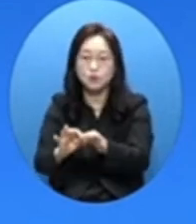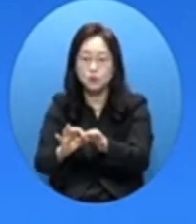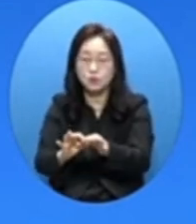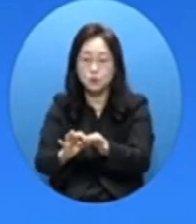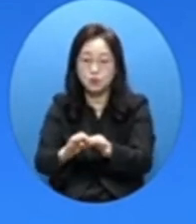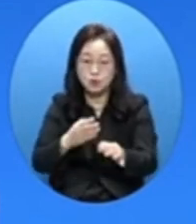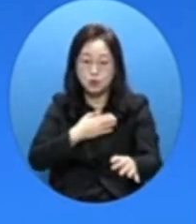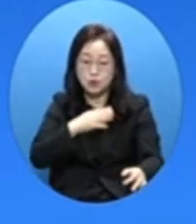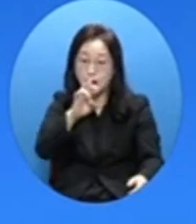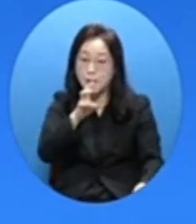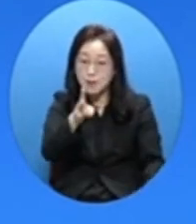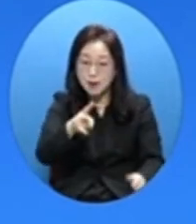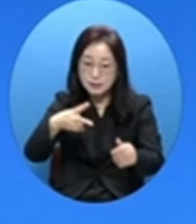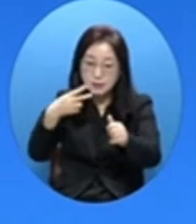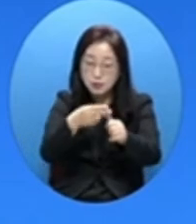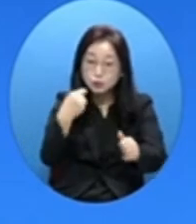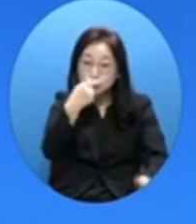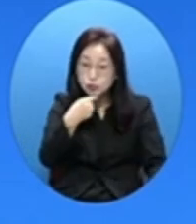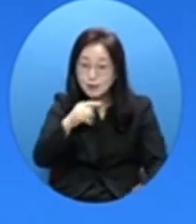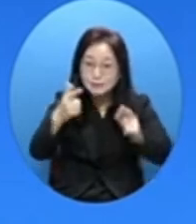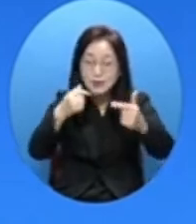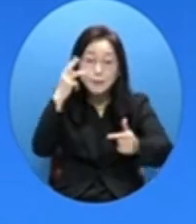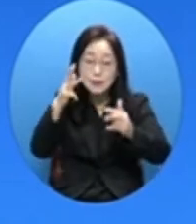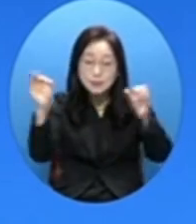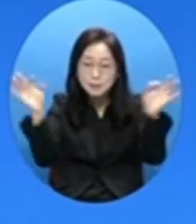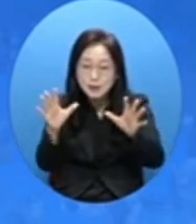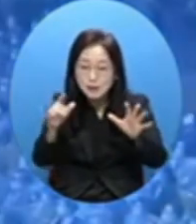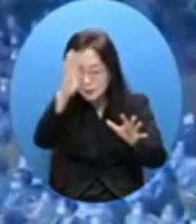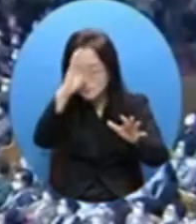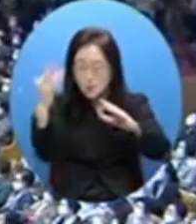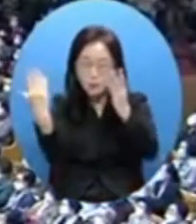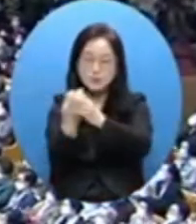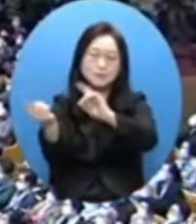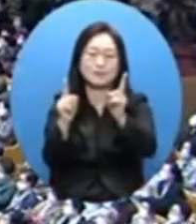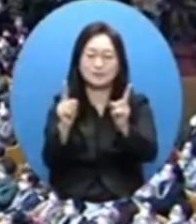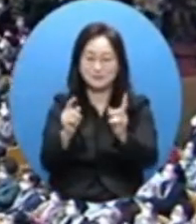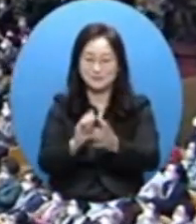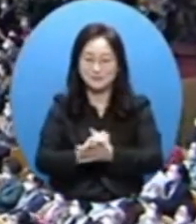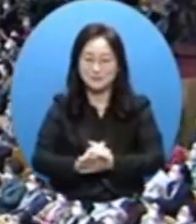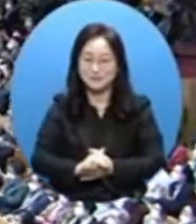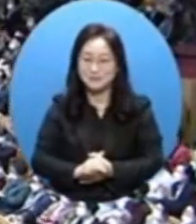폐를 잘라야 된다는 폐가 8개월 만에 완전히 나왔습니다. 할렐루야.